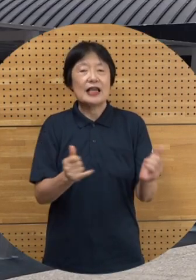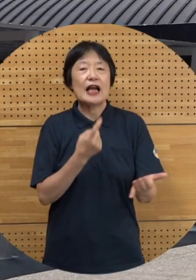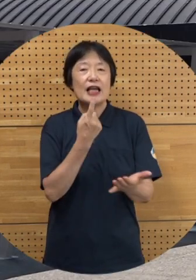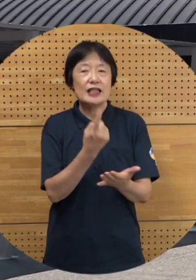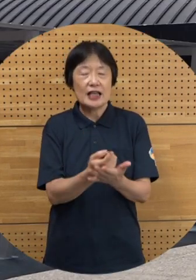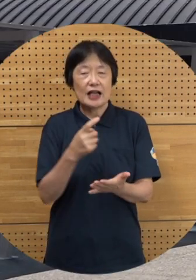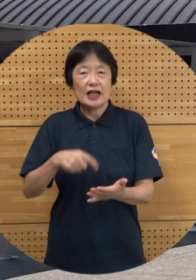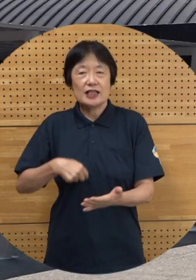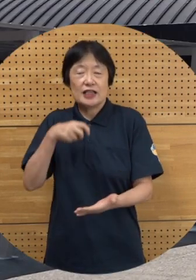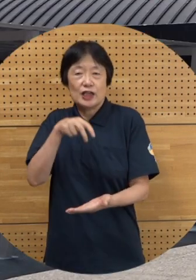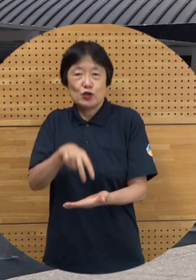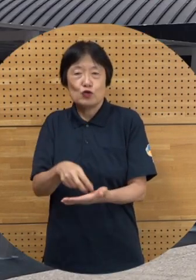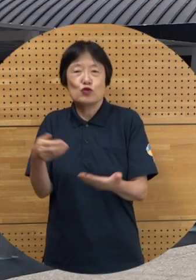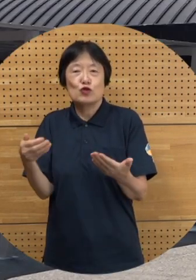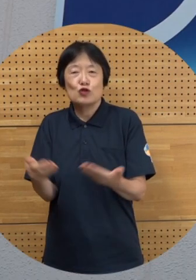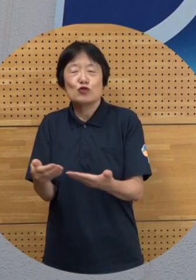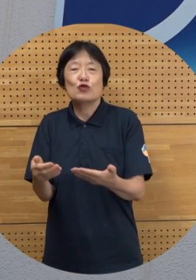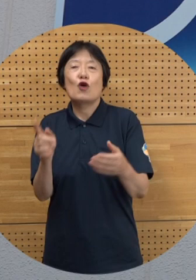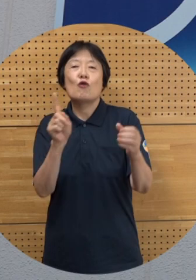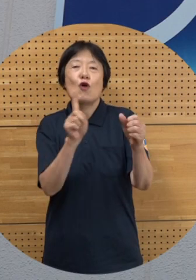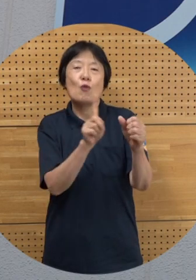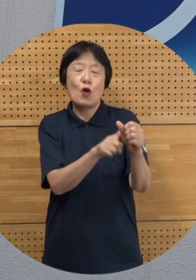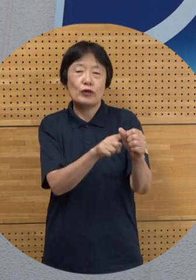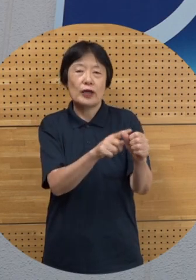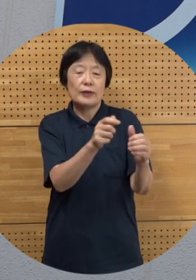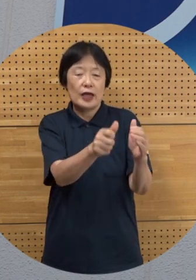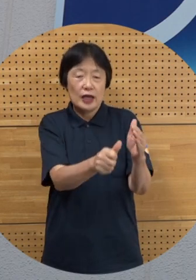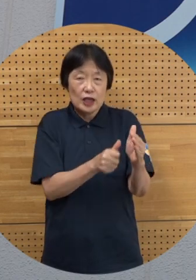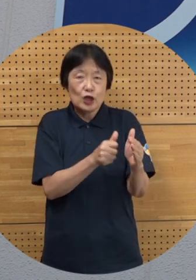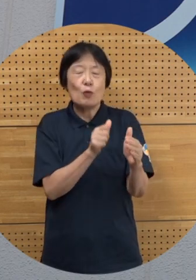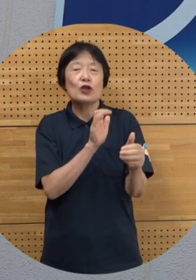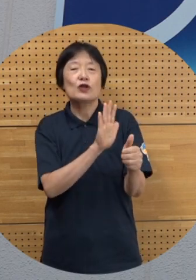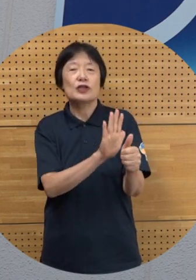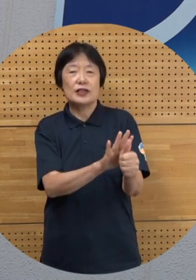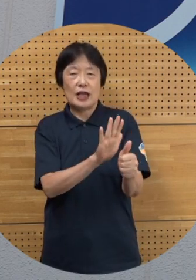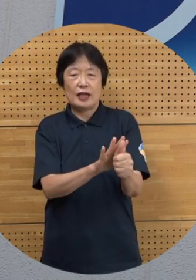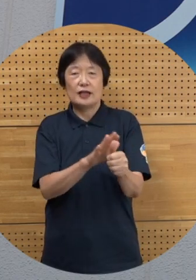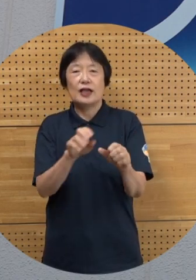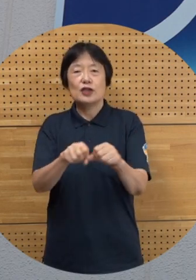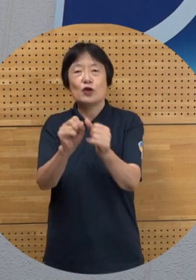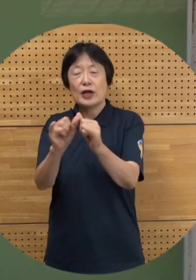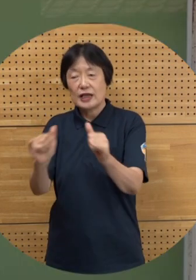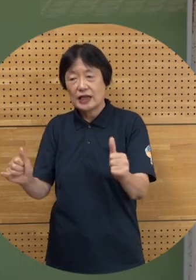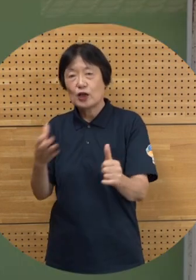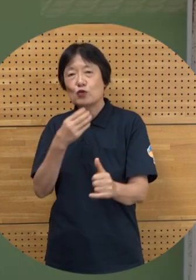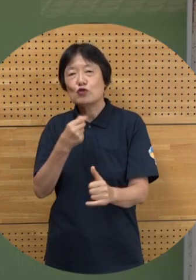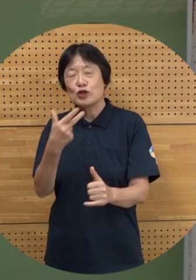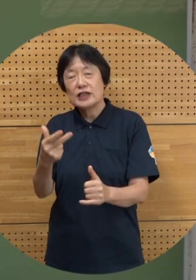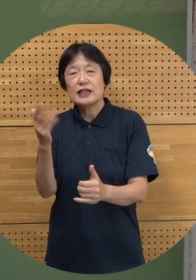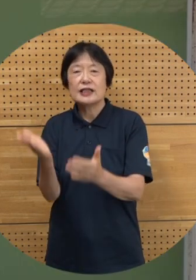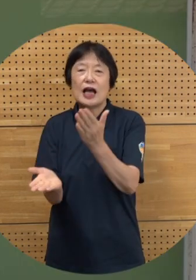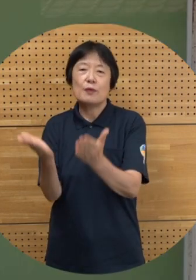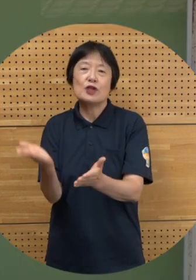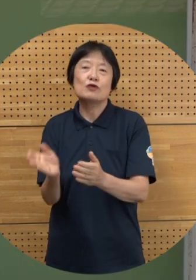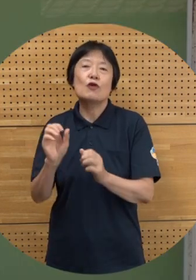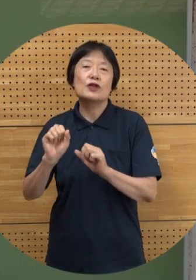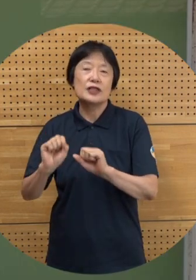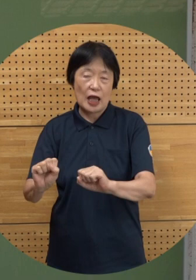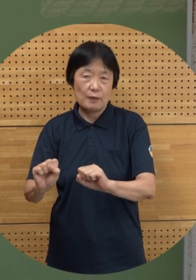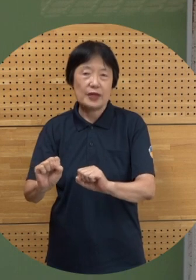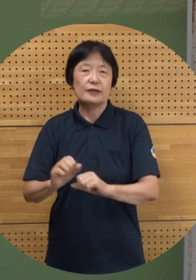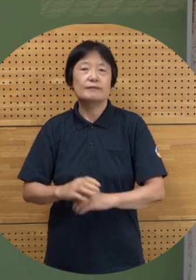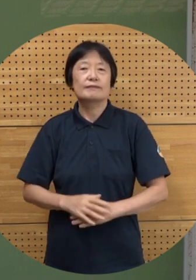や就労を目的に引きこもりへの支援と障害者への福祉サービスを展開しています。